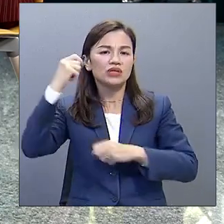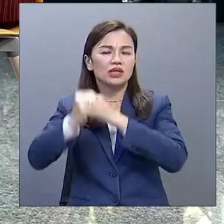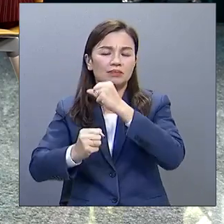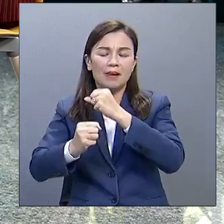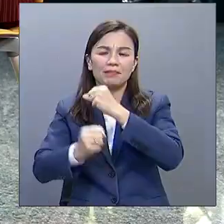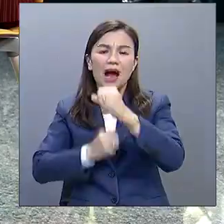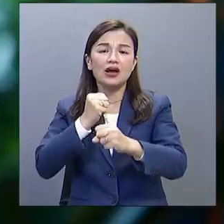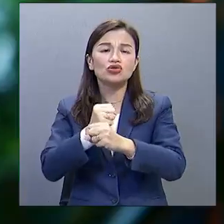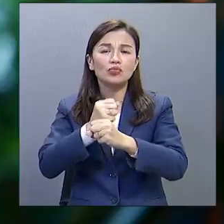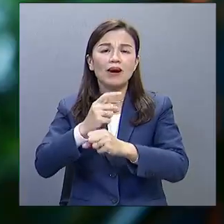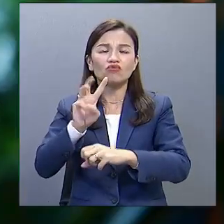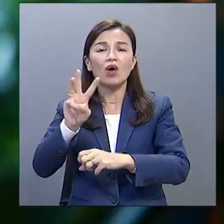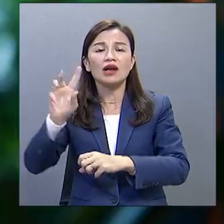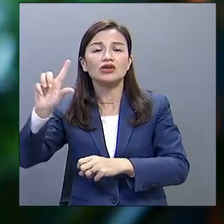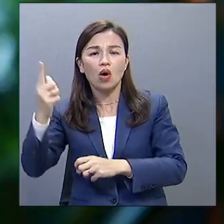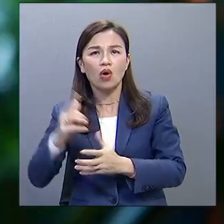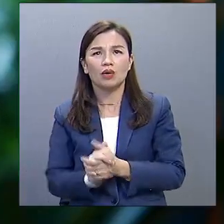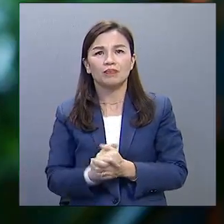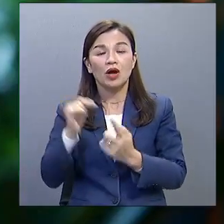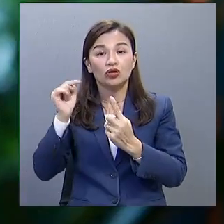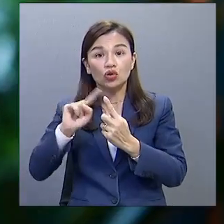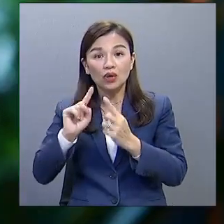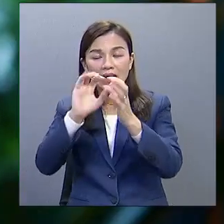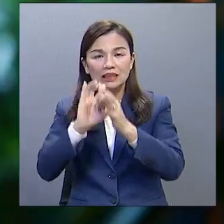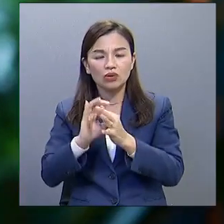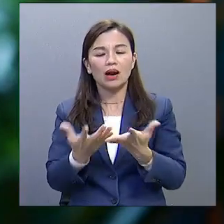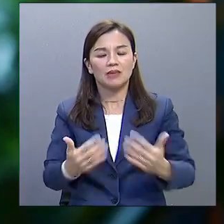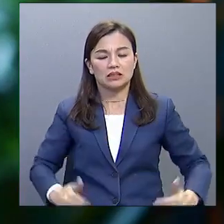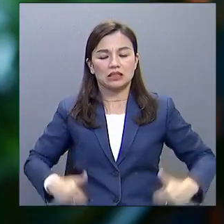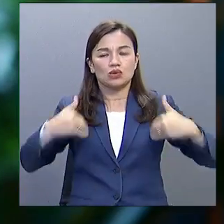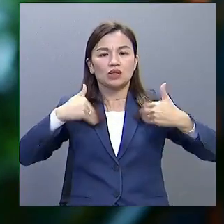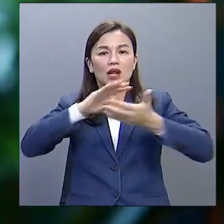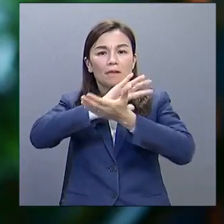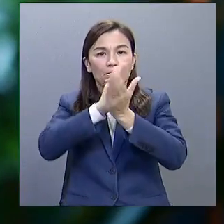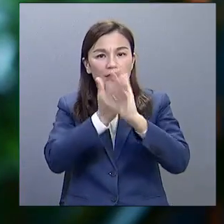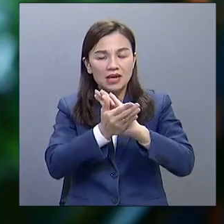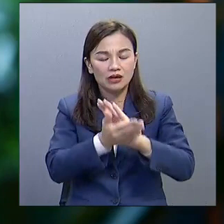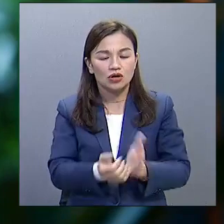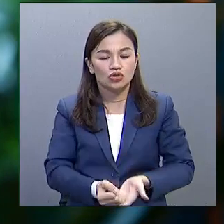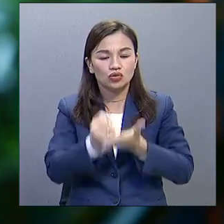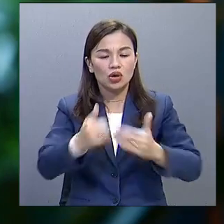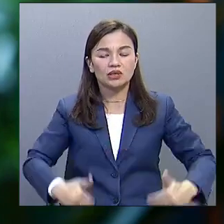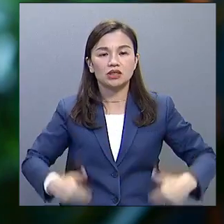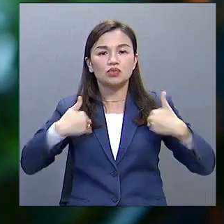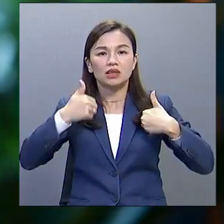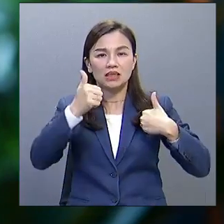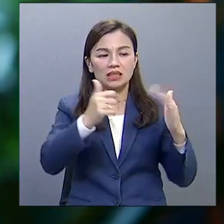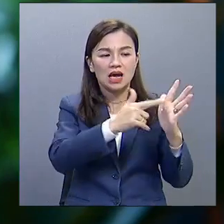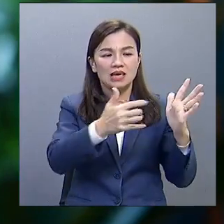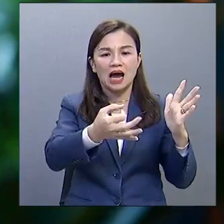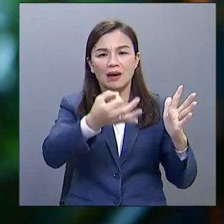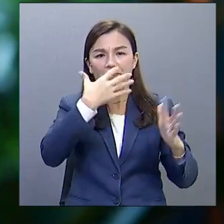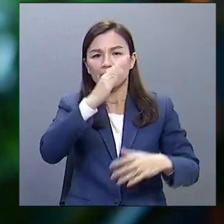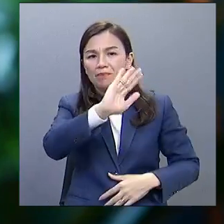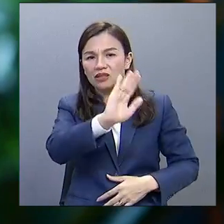คอร์สเรื่องไลฟ์สไตล์อะค่ะมันมีศาสตร์เรื่องไลฟ์สไตล์ปรับไลฟ์สไตล์แล้วก็ทำให้ชีวิตดีขึ้นลดการใช้ยาได้หมอก็เลย